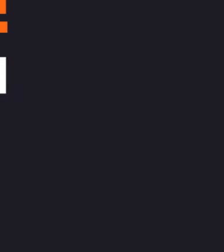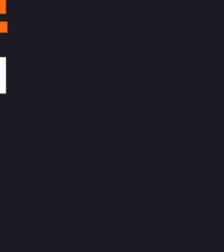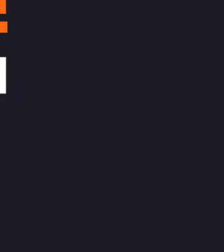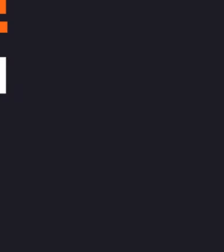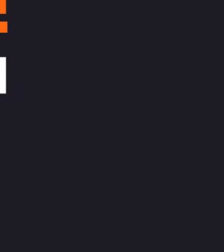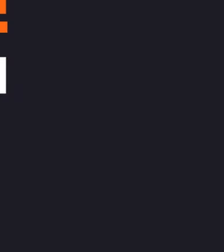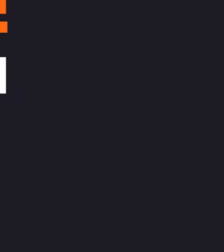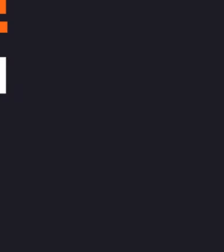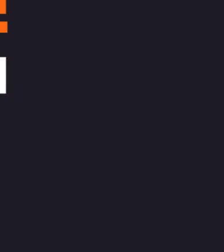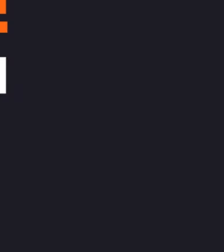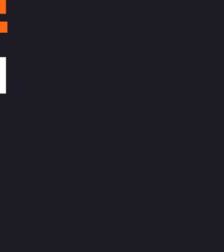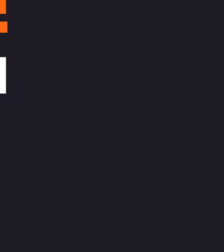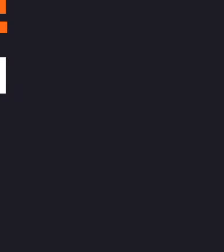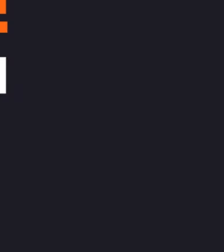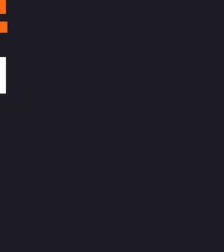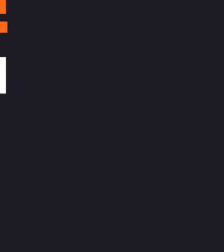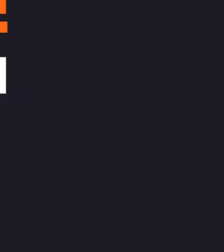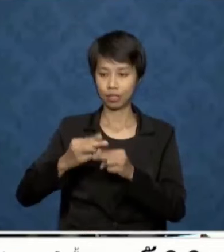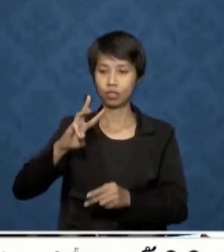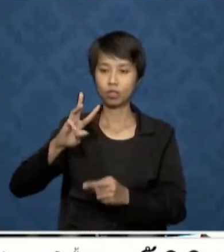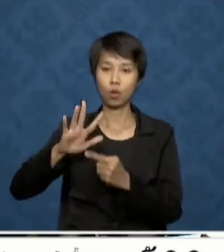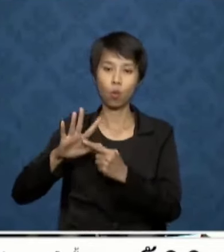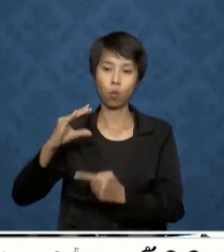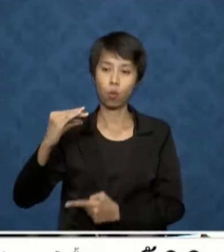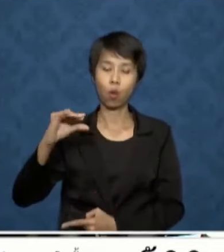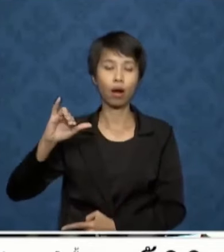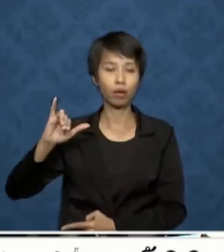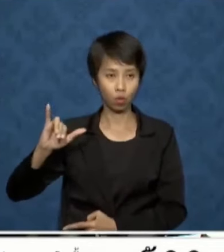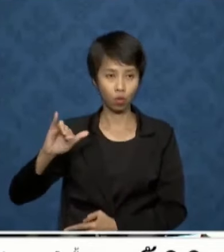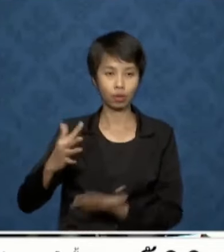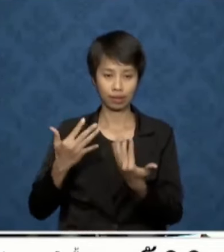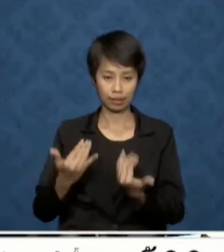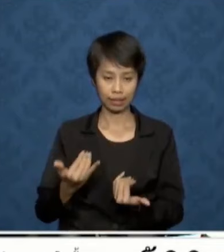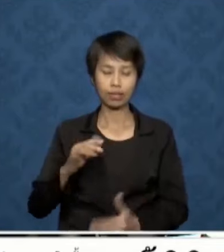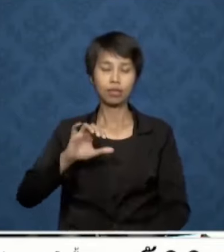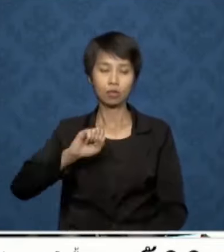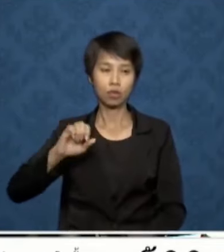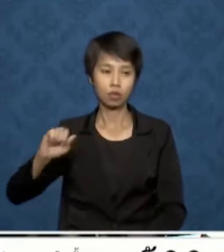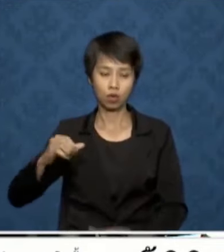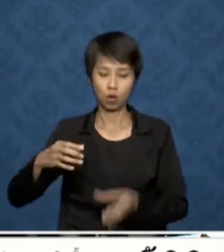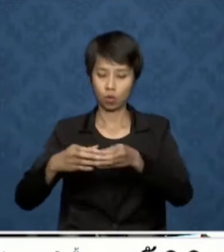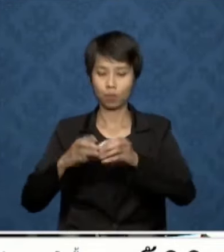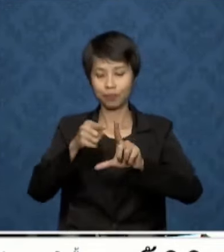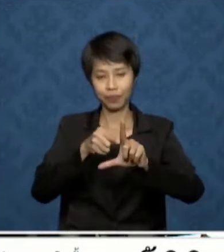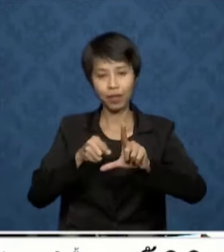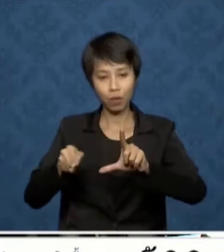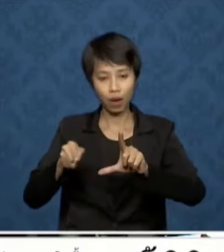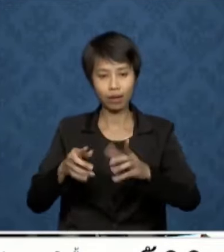คดแกว